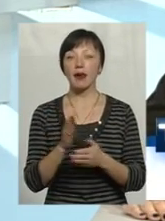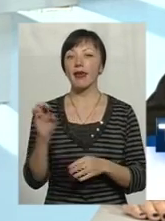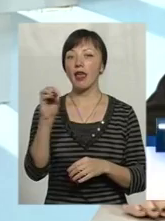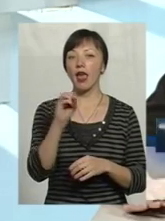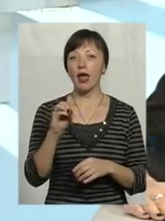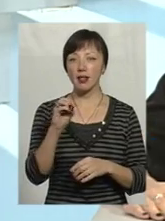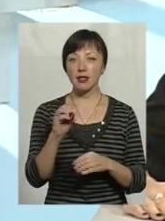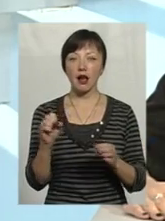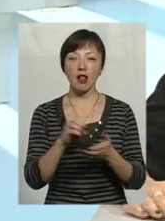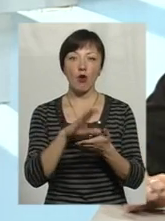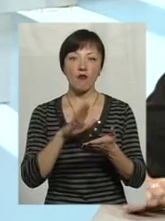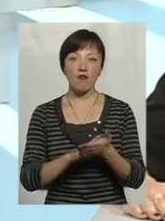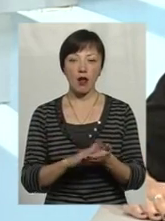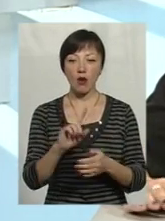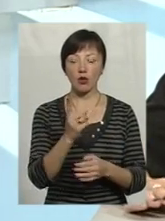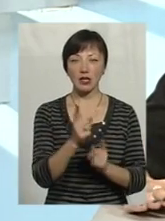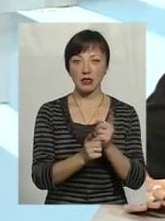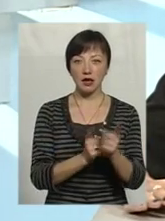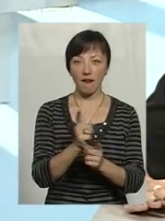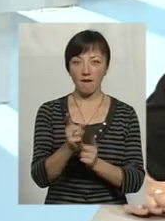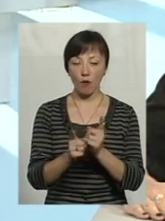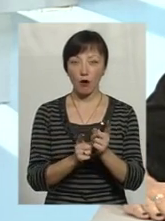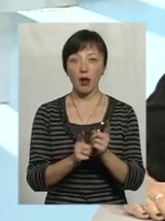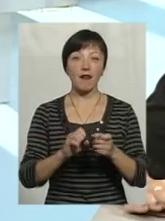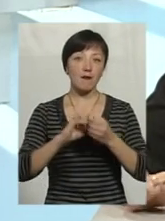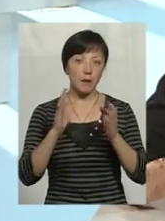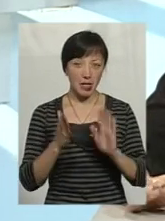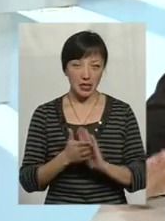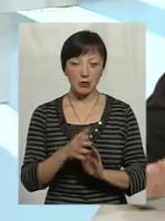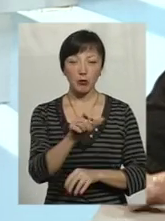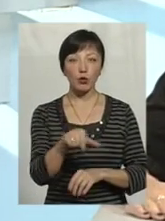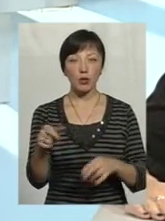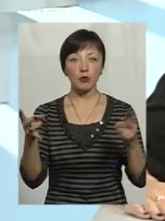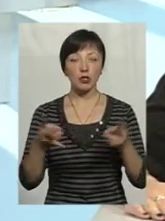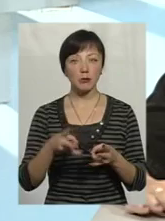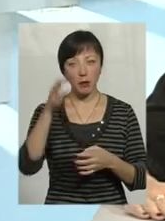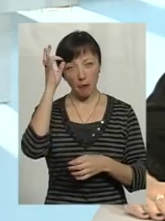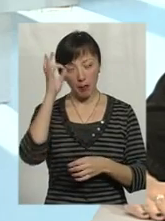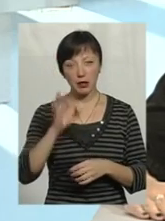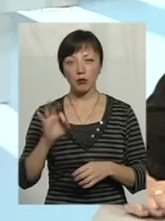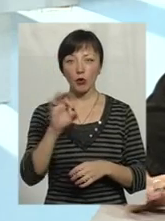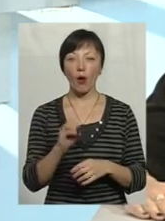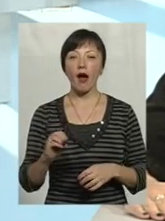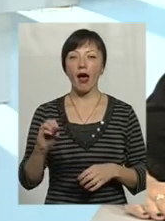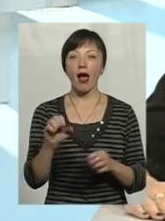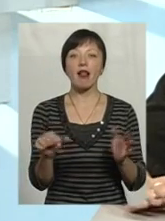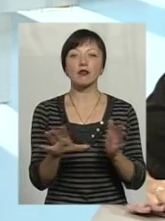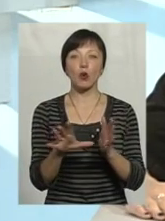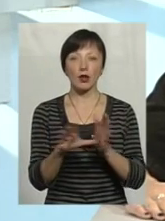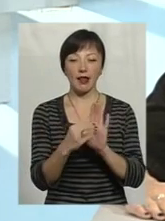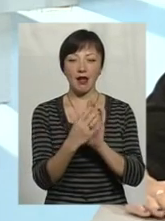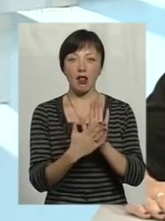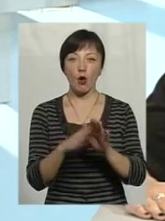декларування – це одна із реформ, тому, в принципі, людям потрібно пам'ятати про є декларації, заходити